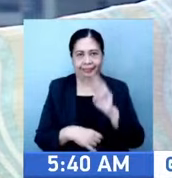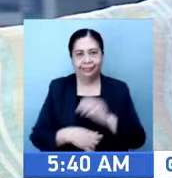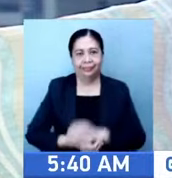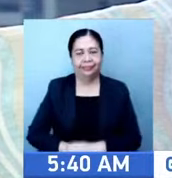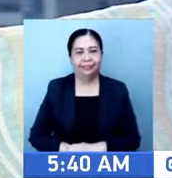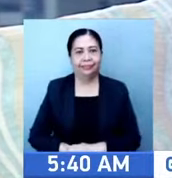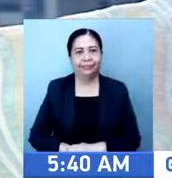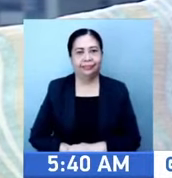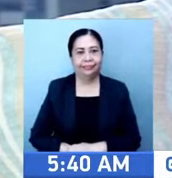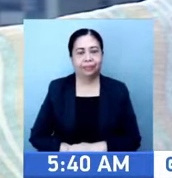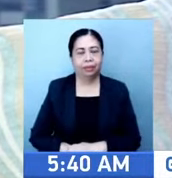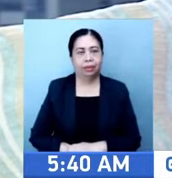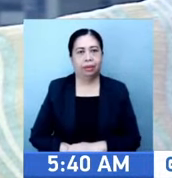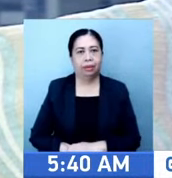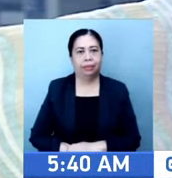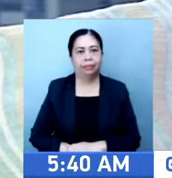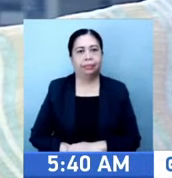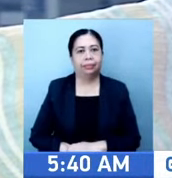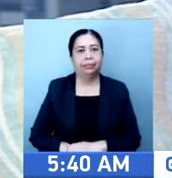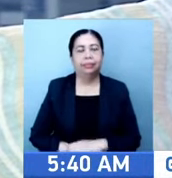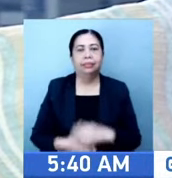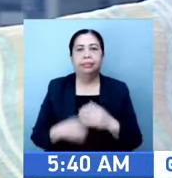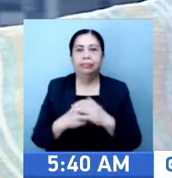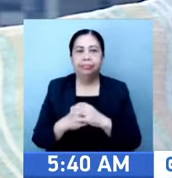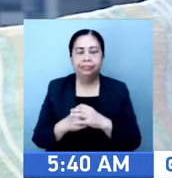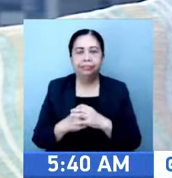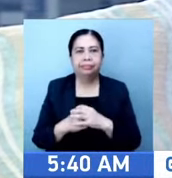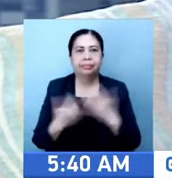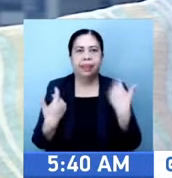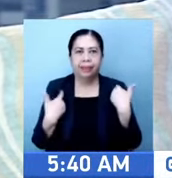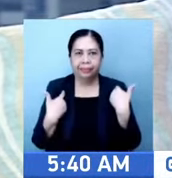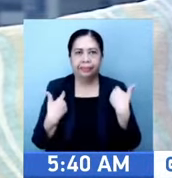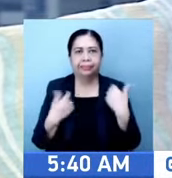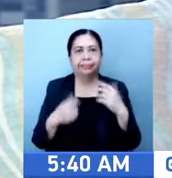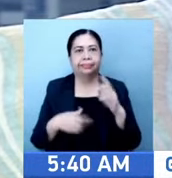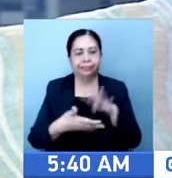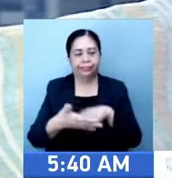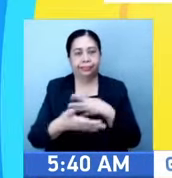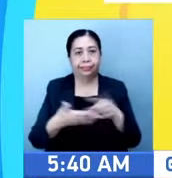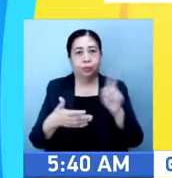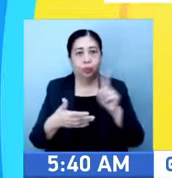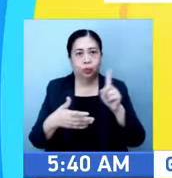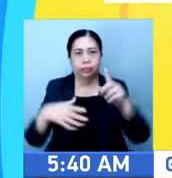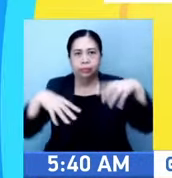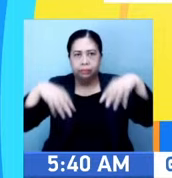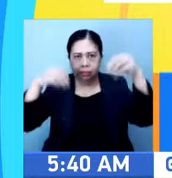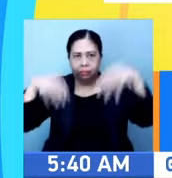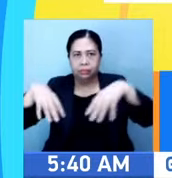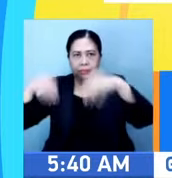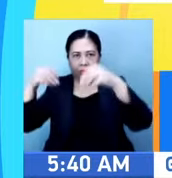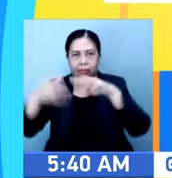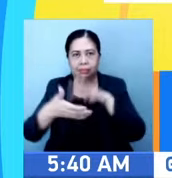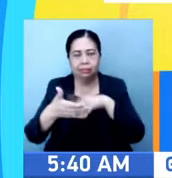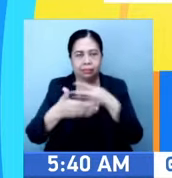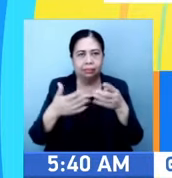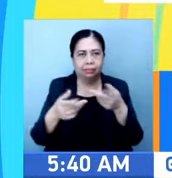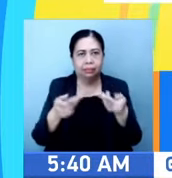Nagpatupad ang manual load dropping o rotational power interruption ng Meralco kahapon. Naapektuhan nito ang ilang lugar sa Metro